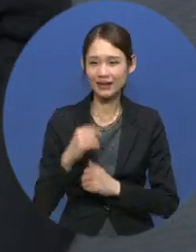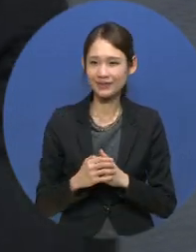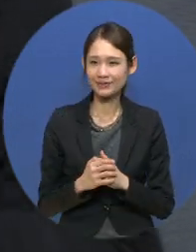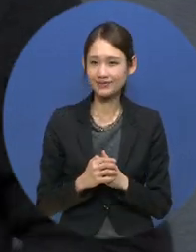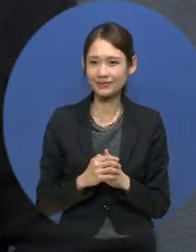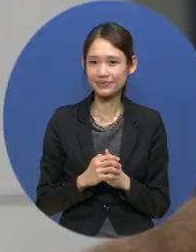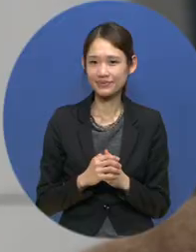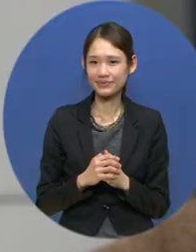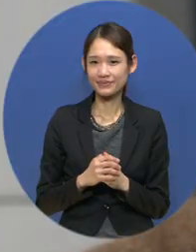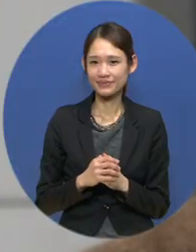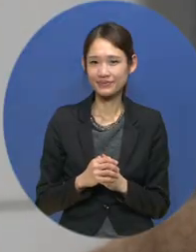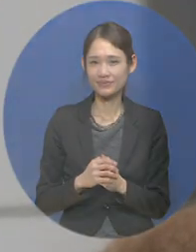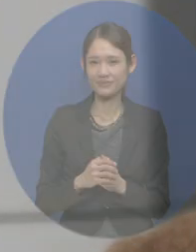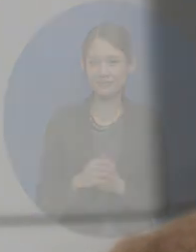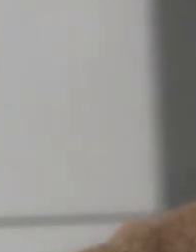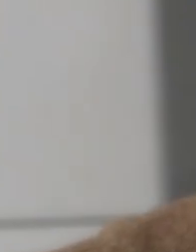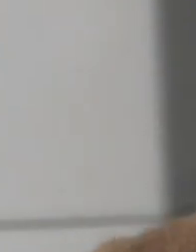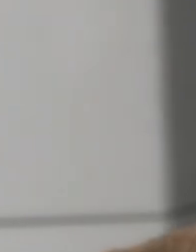기분 좋은 변화 품격 있는 강남 NEWS